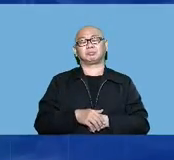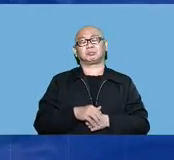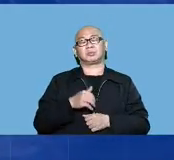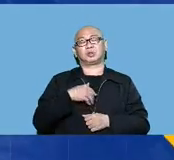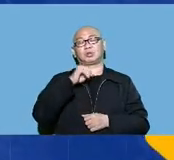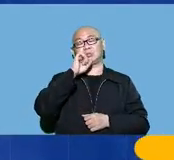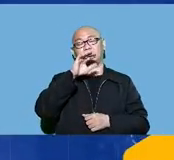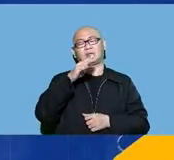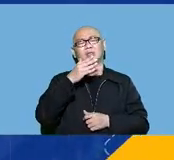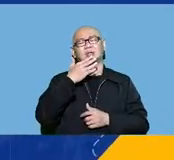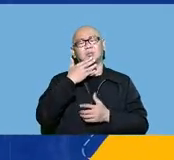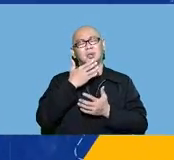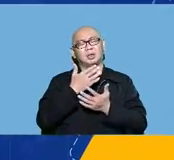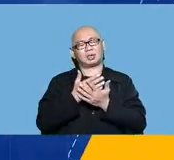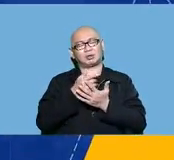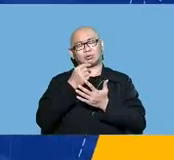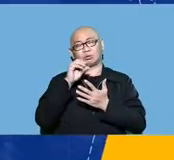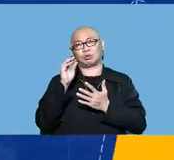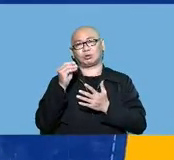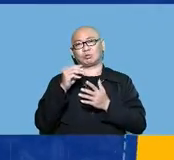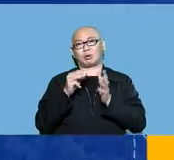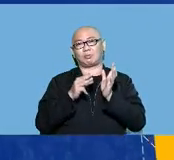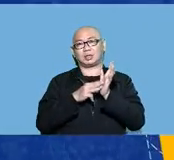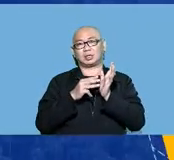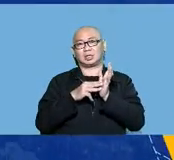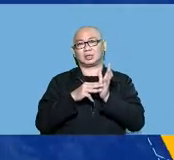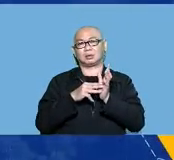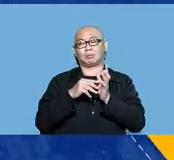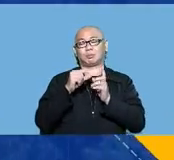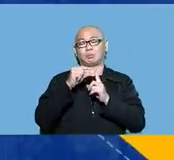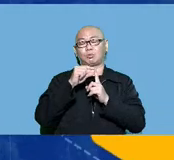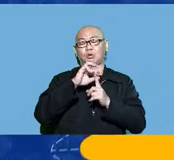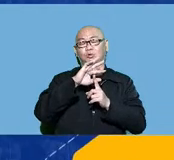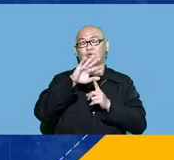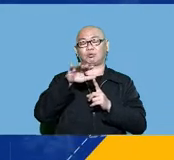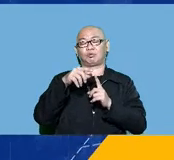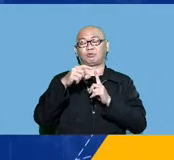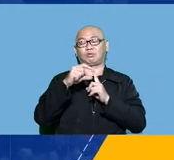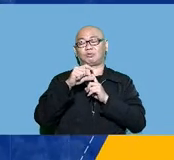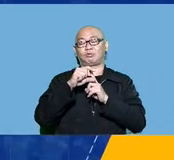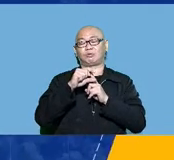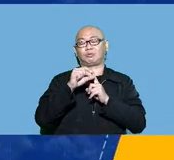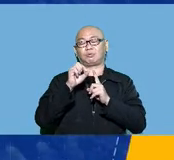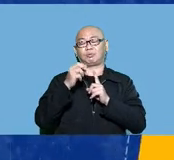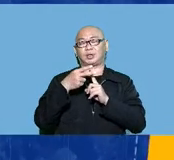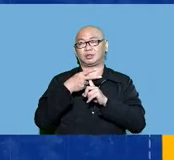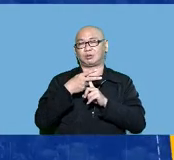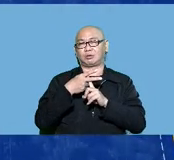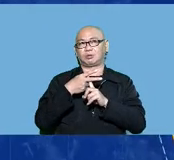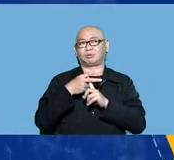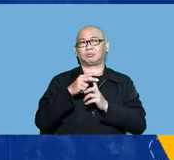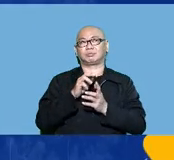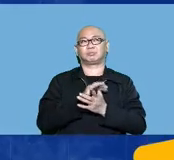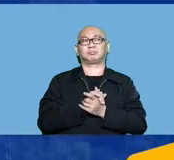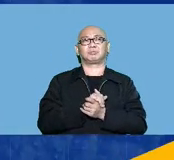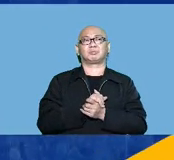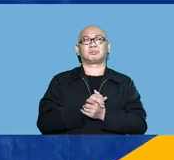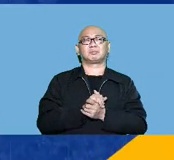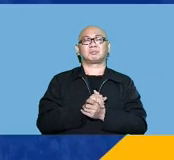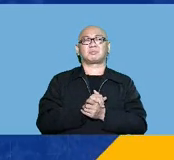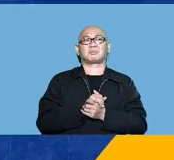ucapkan terima kasih kepada Ketua Majelis Profesor, Profesor Dr. Mungin Edi Wibowo MPD